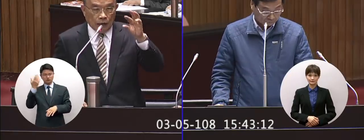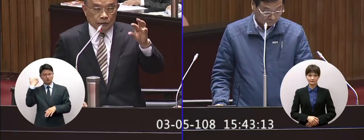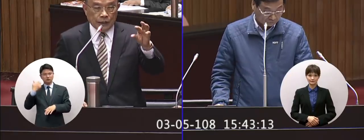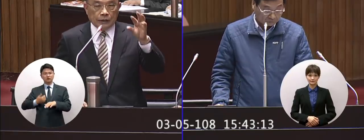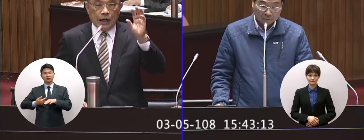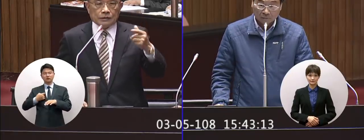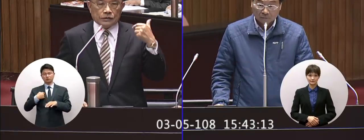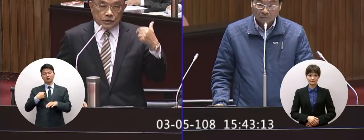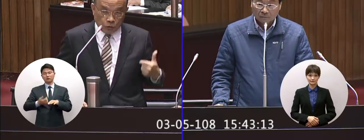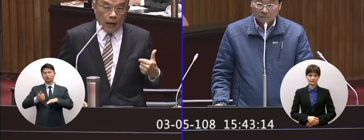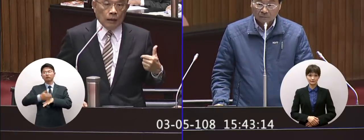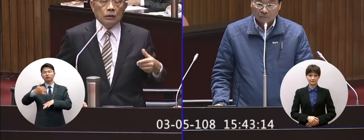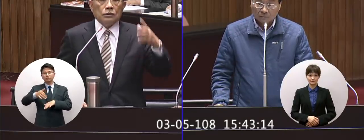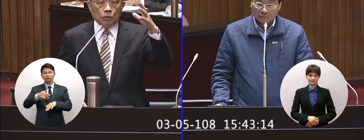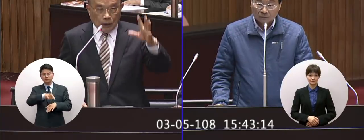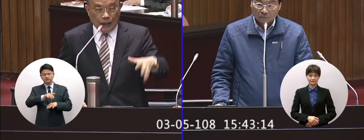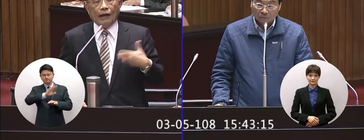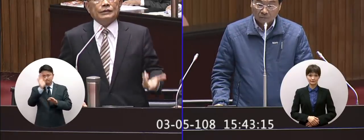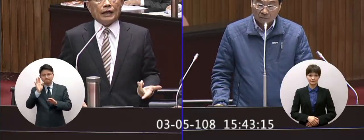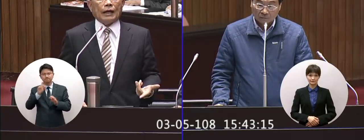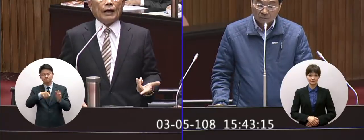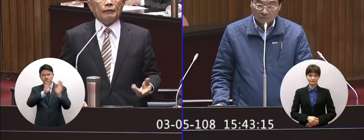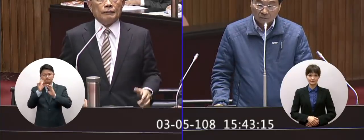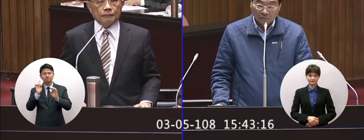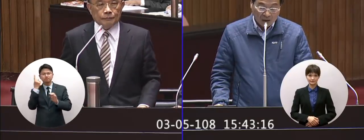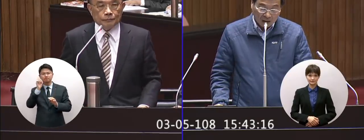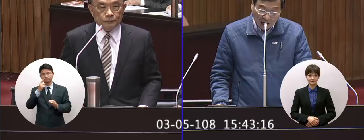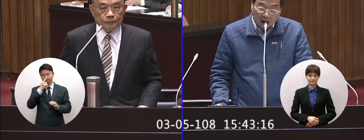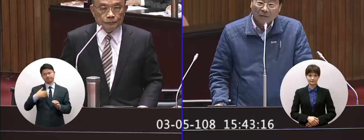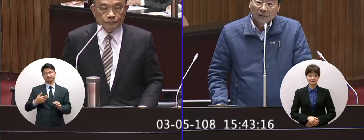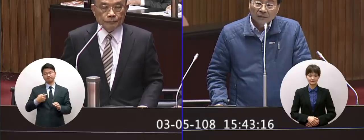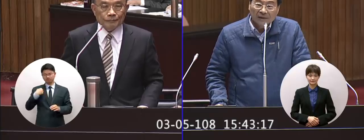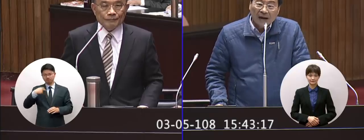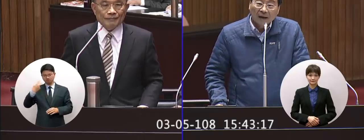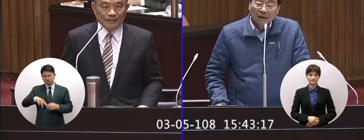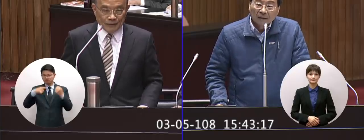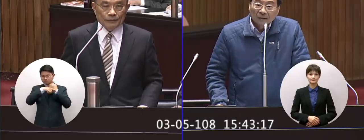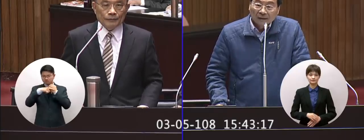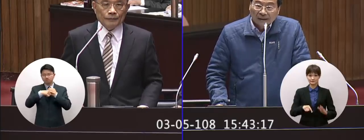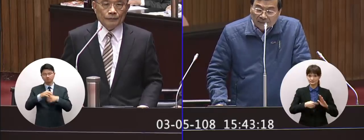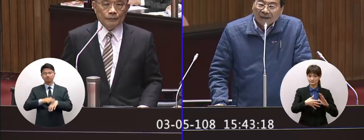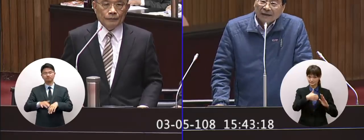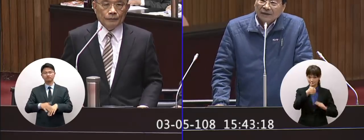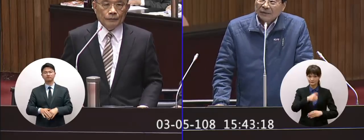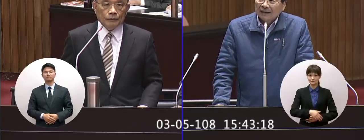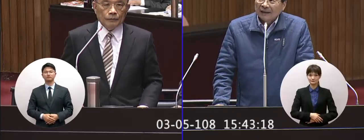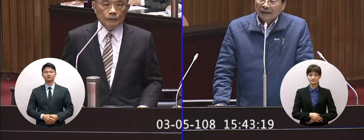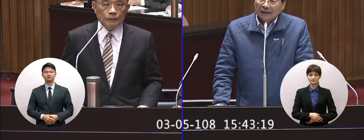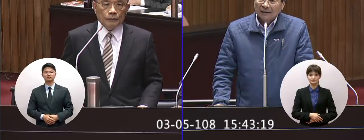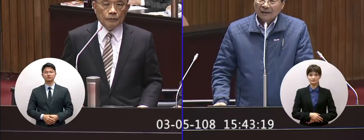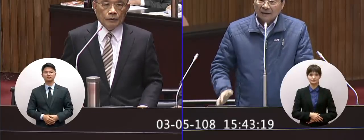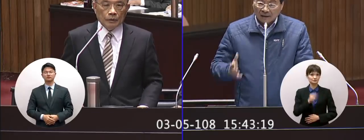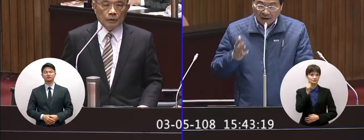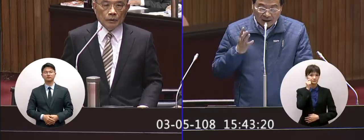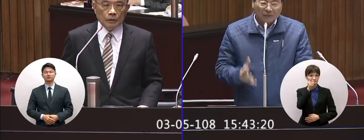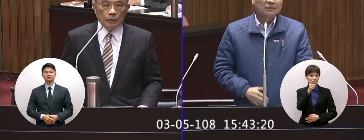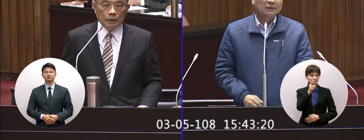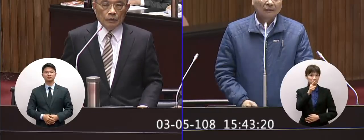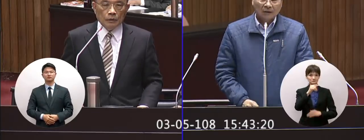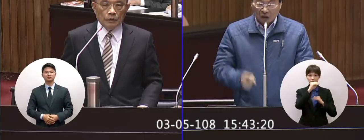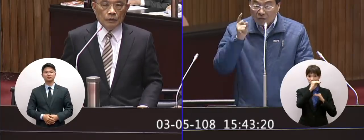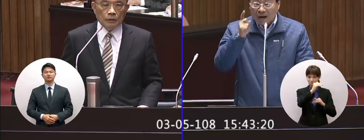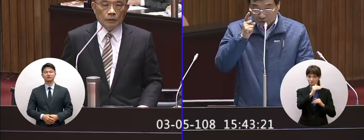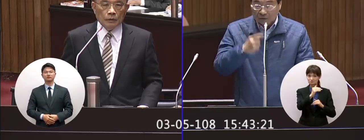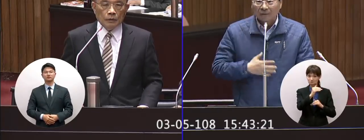没有了解当时情况，所以我来了解看看。 好，院长，能不能一个月内给